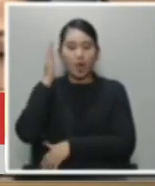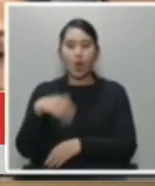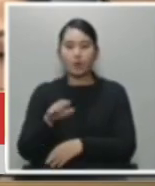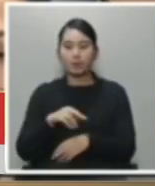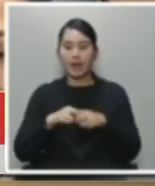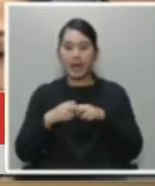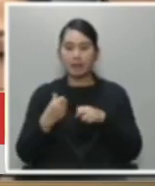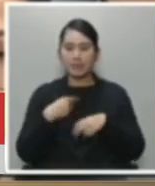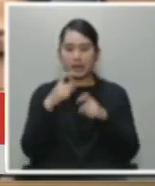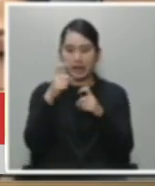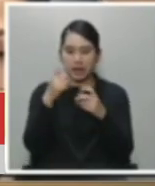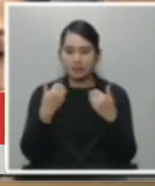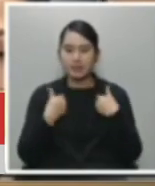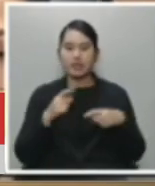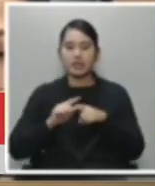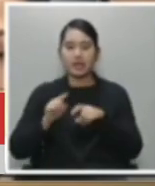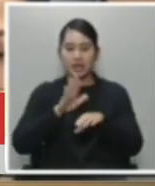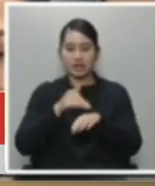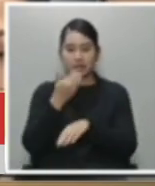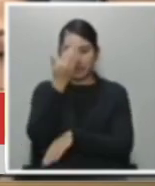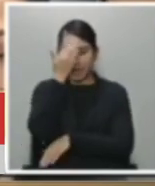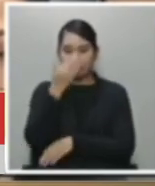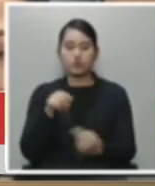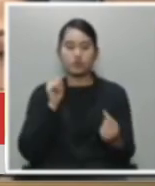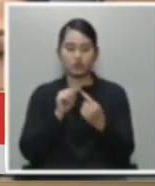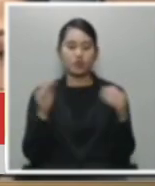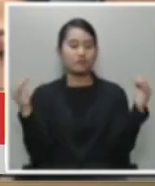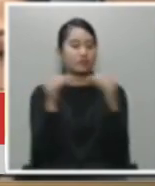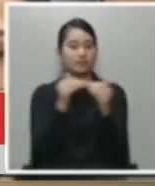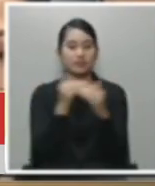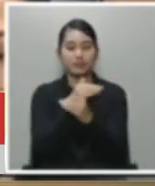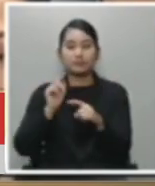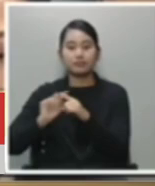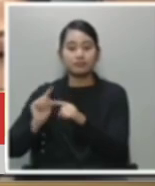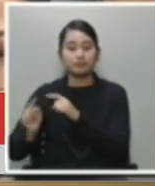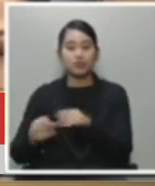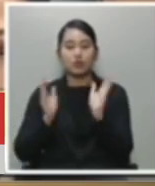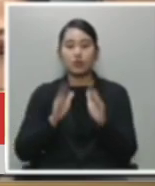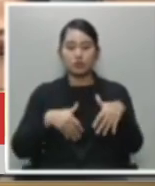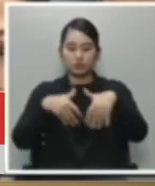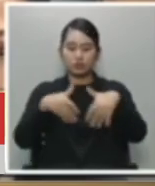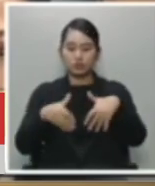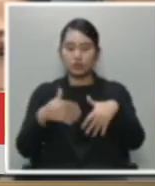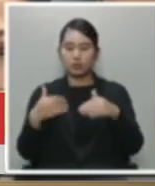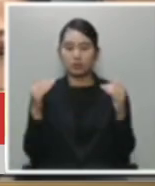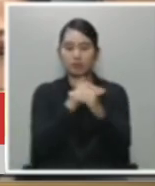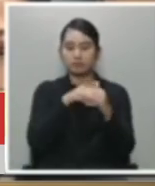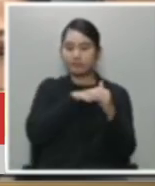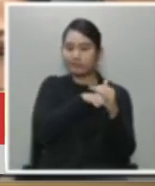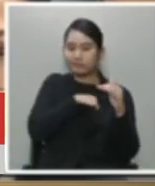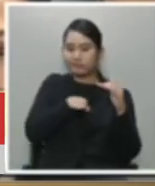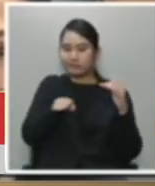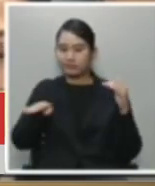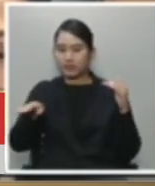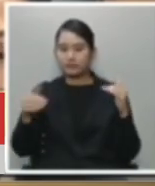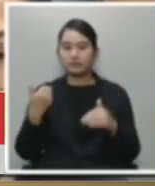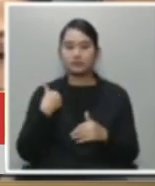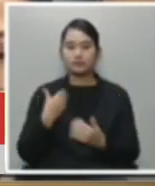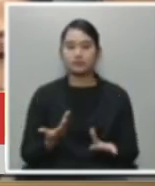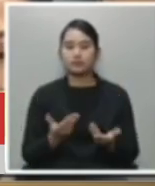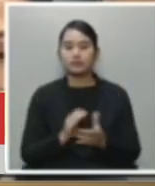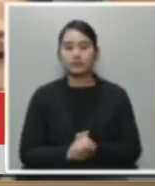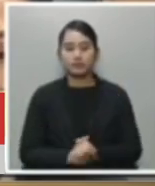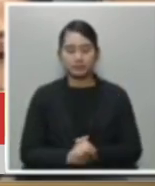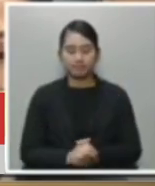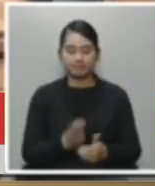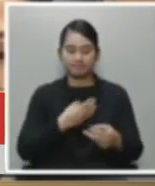จะเกิดขึ้นรวมถึงเส้นทางคมนาคมที่พี่น้องประชาชนที่ต้องหลีกเลี่ยงข้อสังเกต